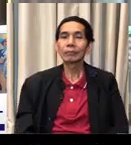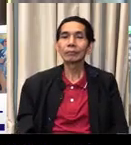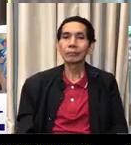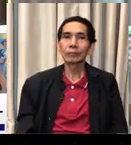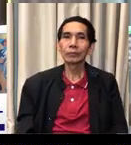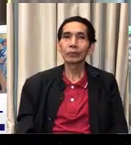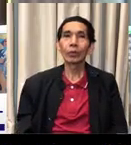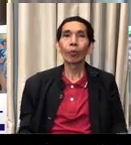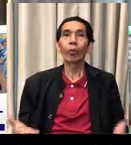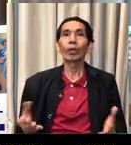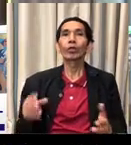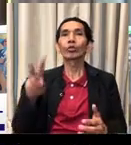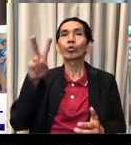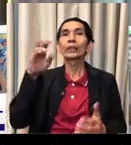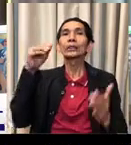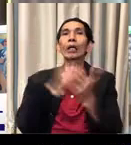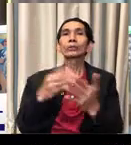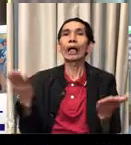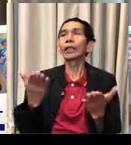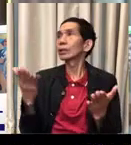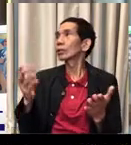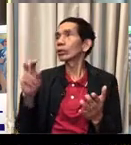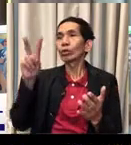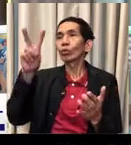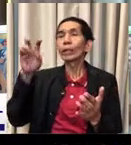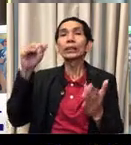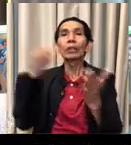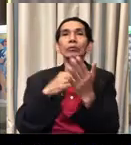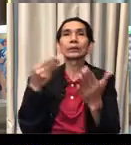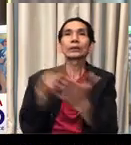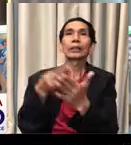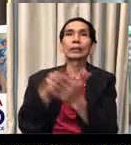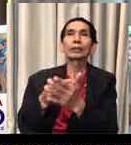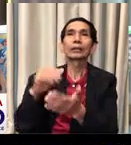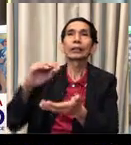O asan daw yung 207,000?